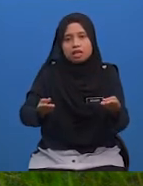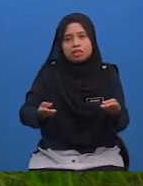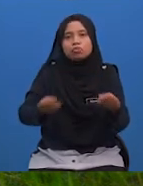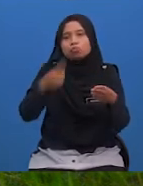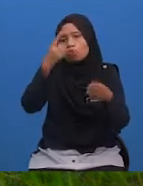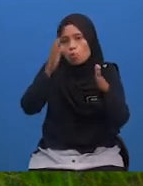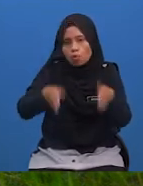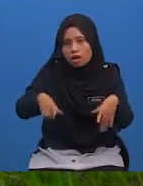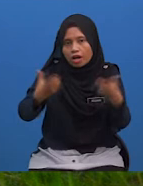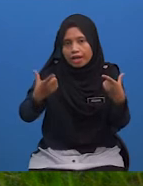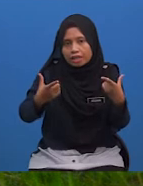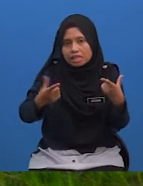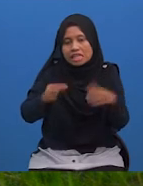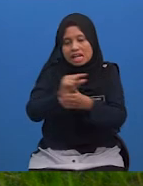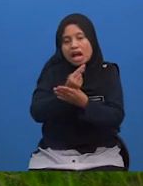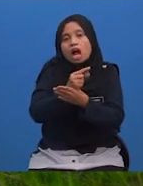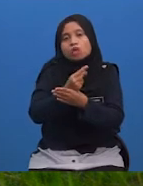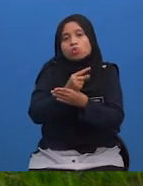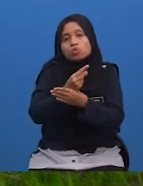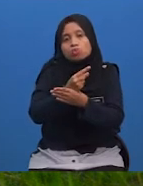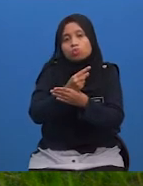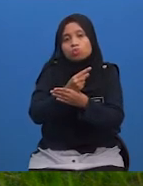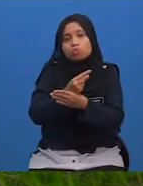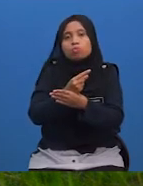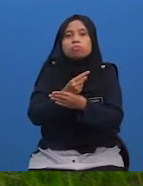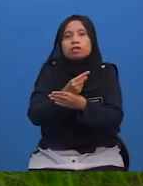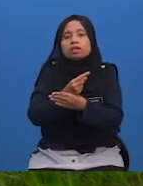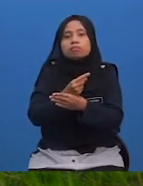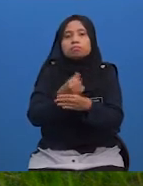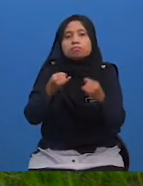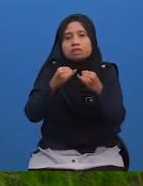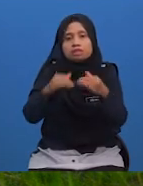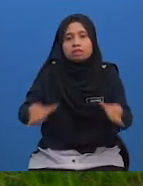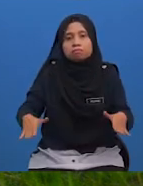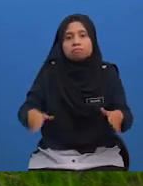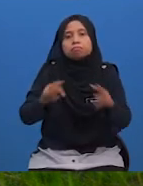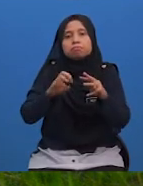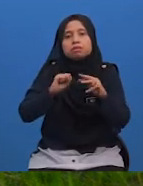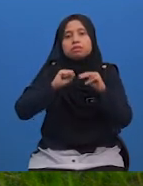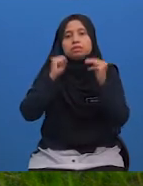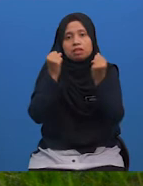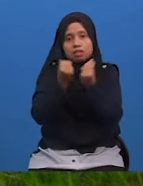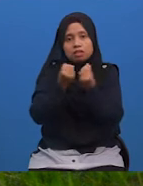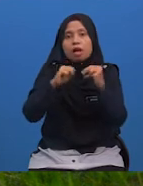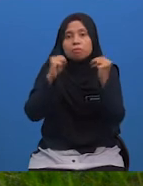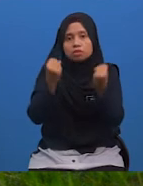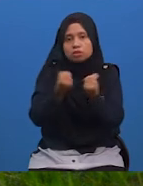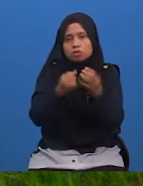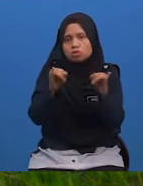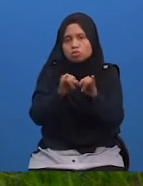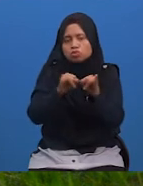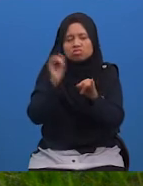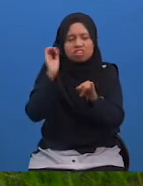kepada pihak lain untuk mengganggu ketenteraman masyarakat. Masyarakat juga